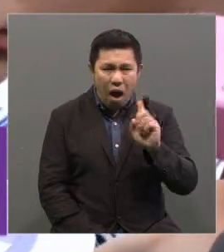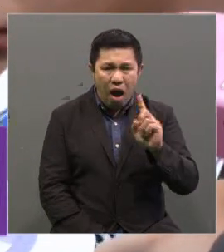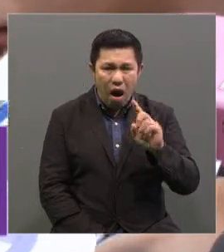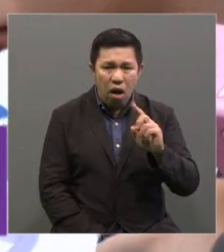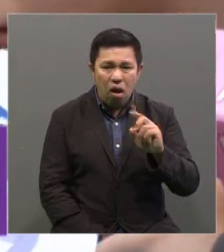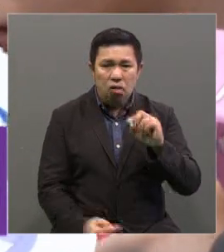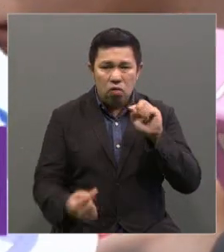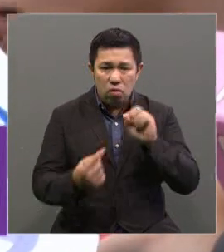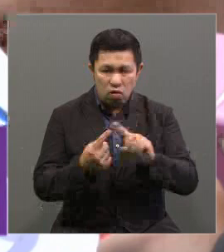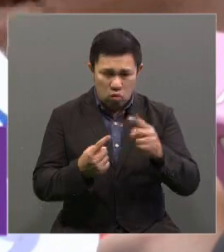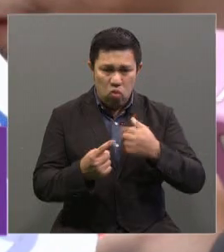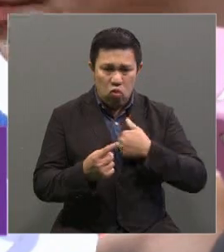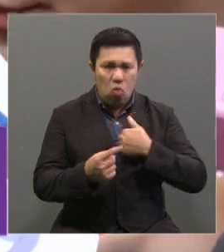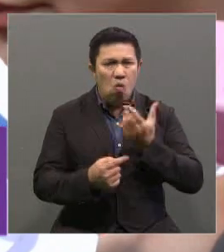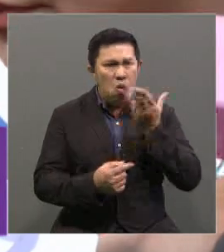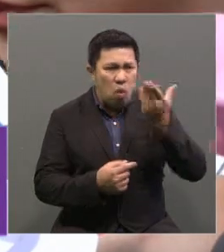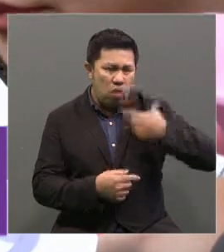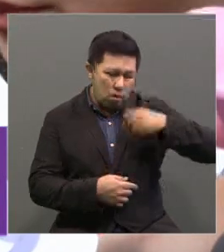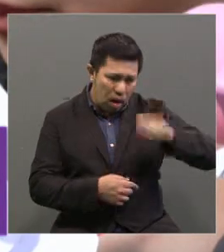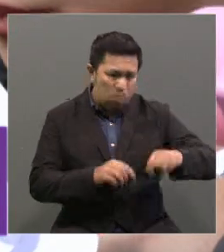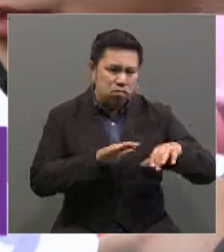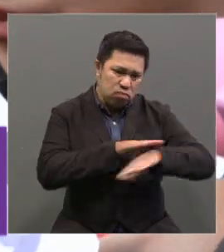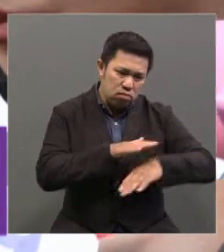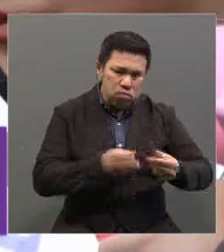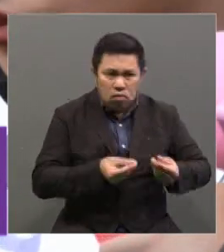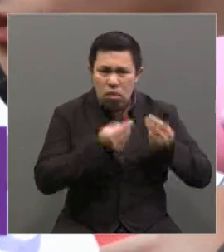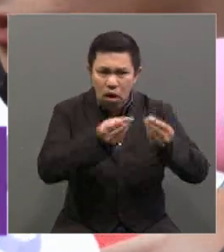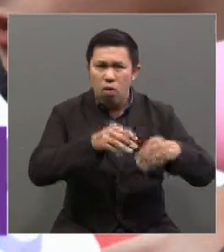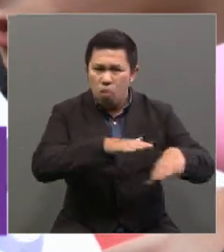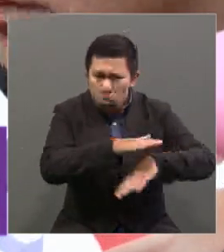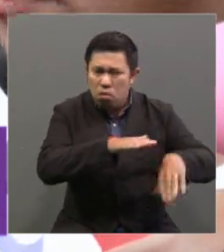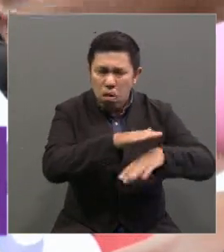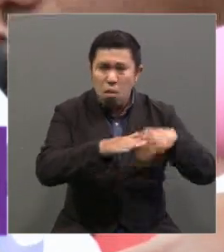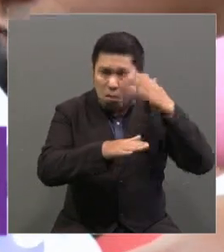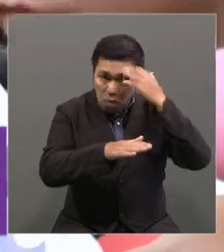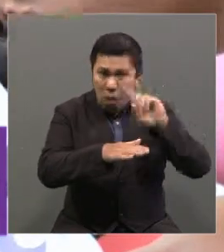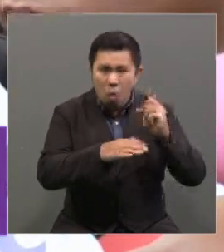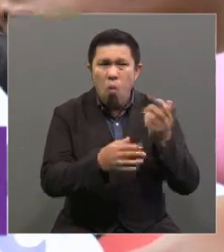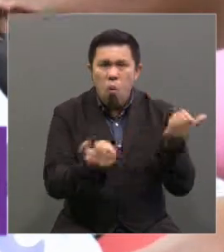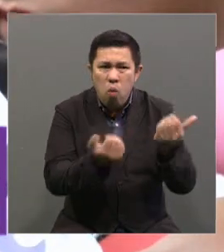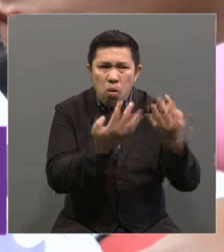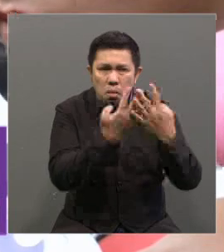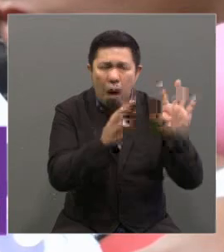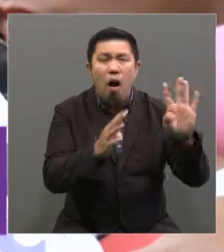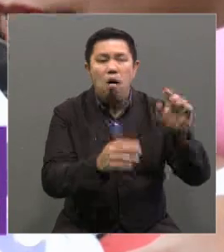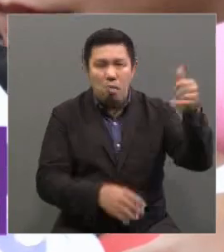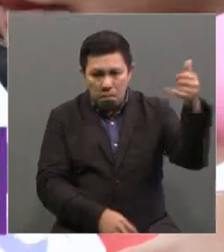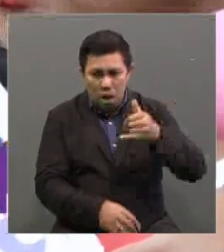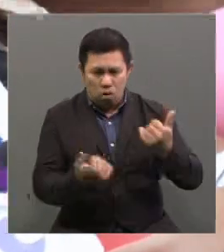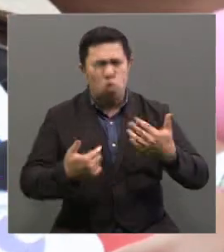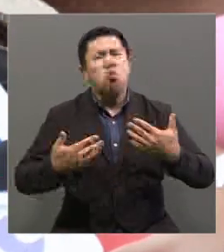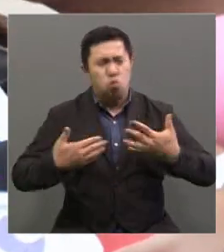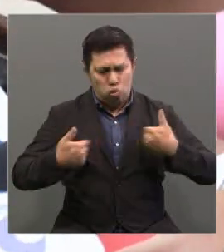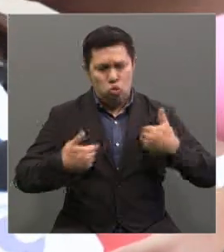คดีเนี่ยเราก็สู้มาตลอดให้หลักฐานตลอดเพื่อให้ลูกเราได้ออกมาไวๆวันนี้เป็นวันที่มีความสุข